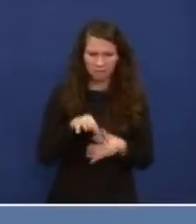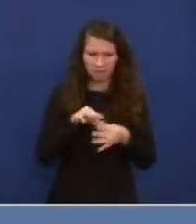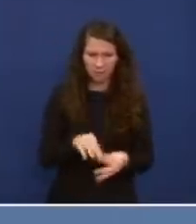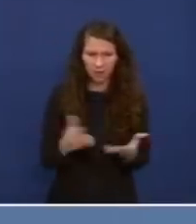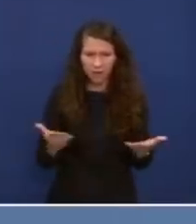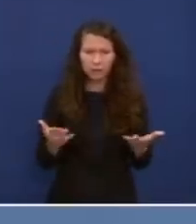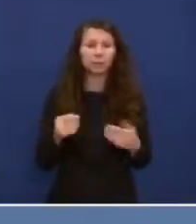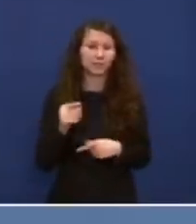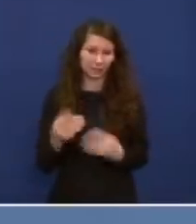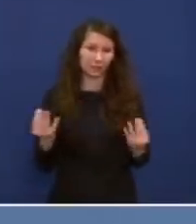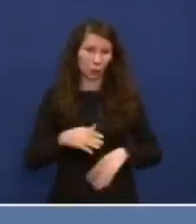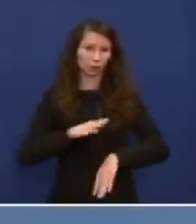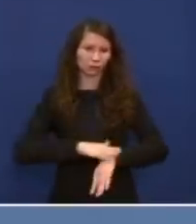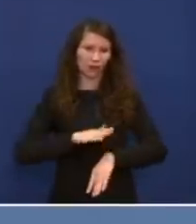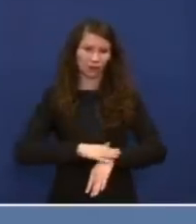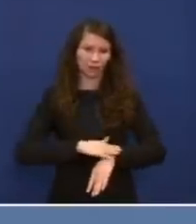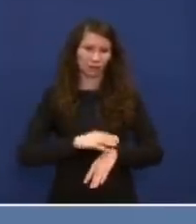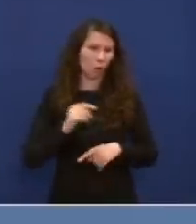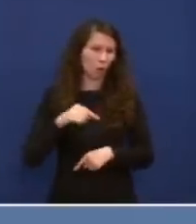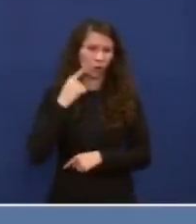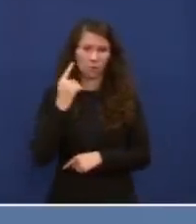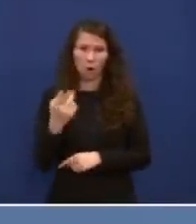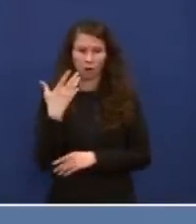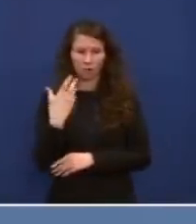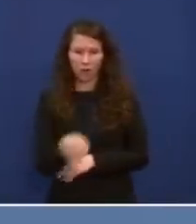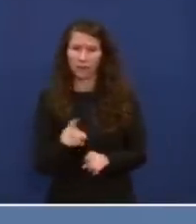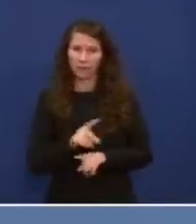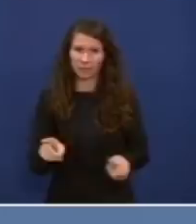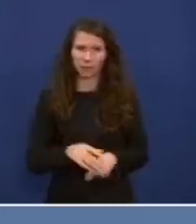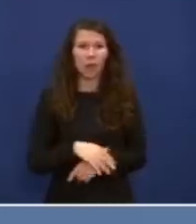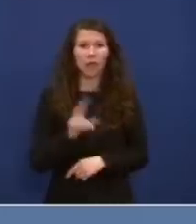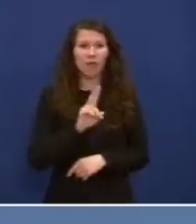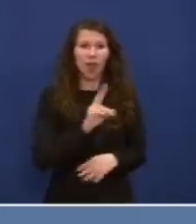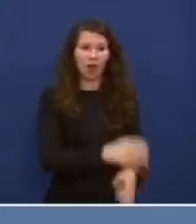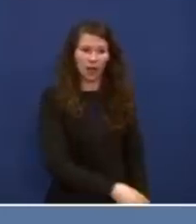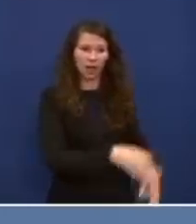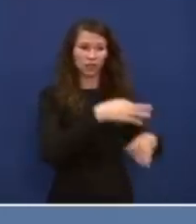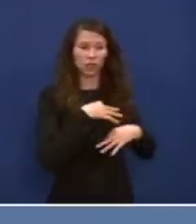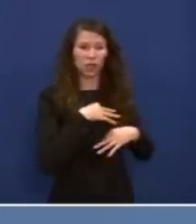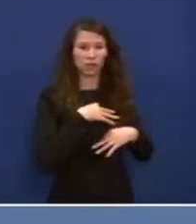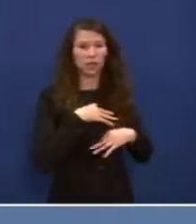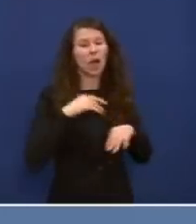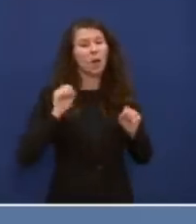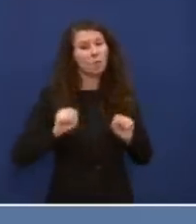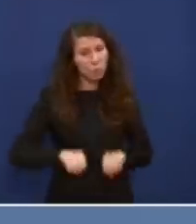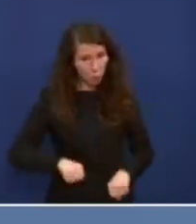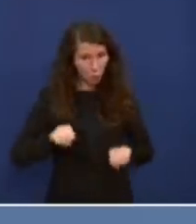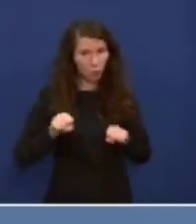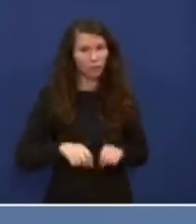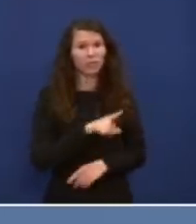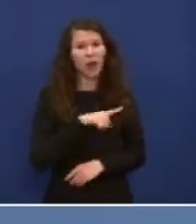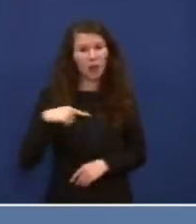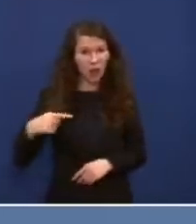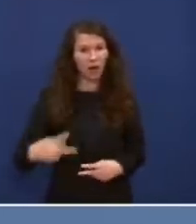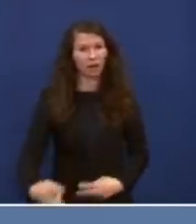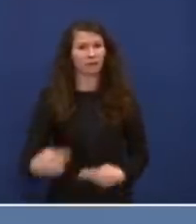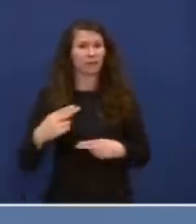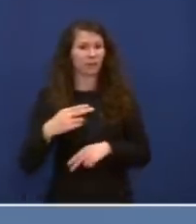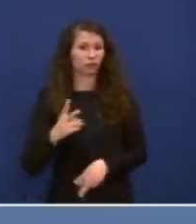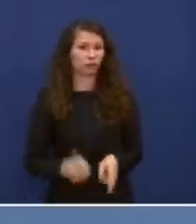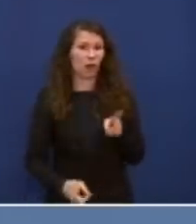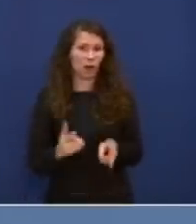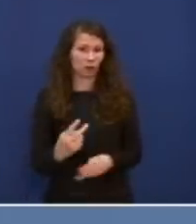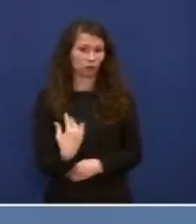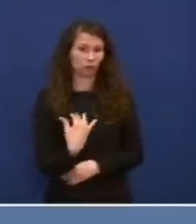Erkenntnisse dauern natürlich eine Zeit. Und jeder, der sich ansteckt, ist potenziell auch jemand, der langfristig Schäden davon trägt. Und insofern kann